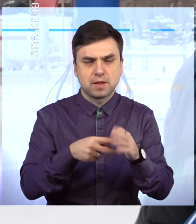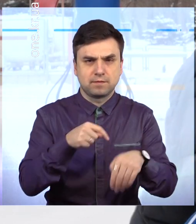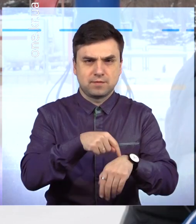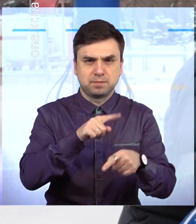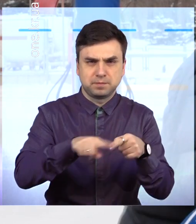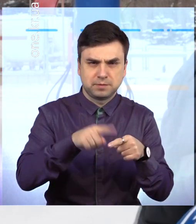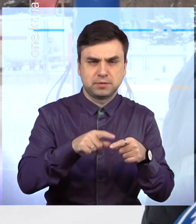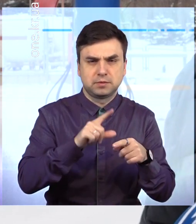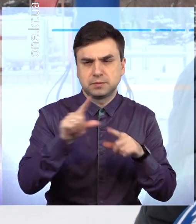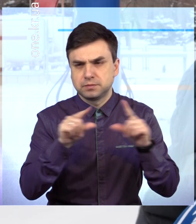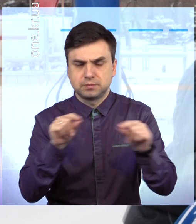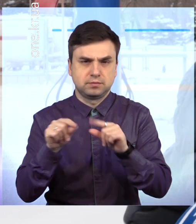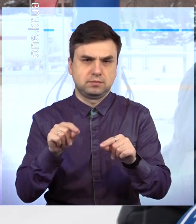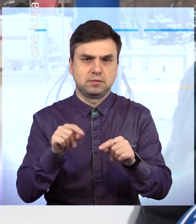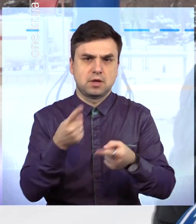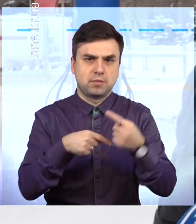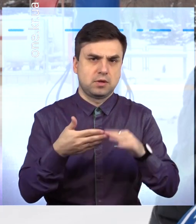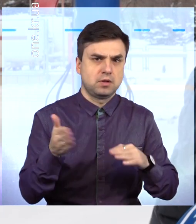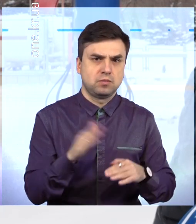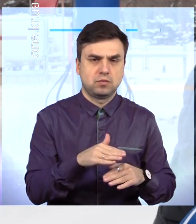другие альтернативы на этот,